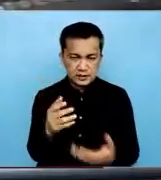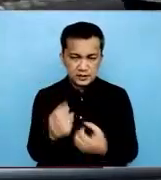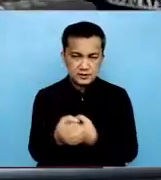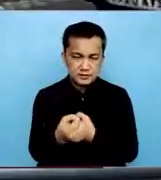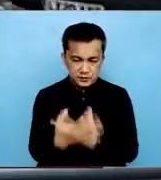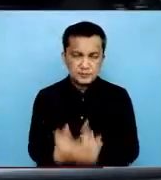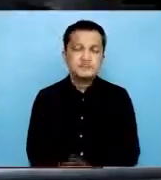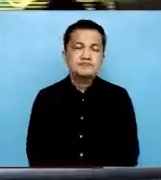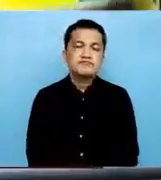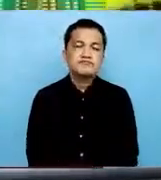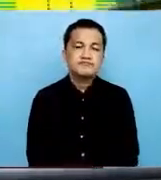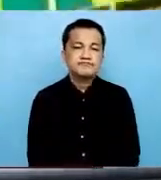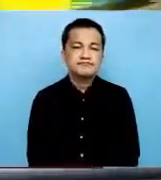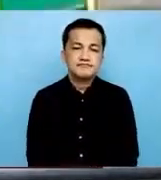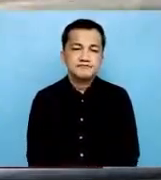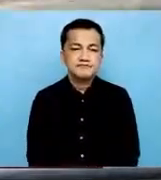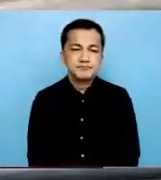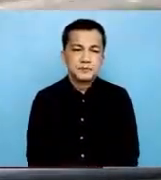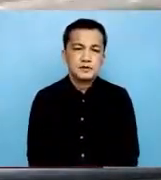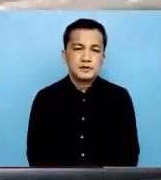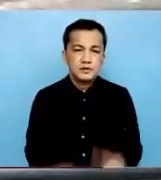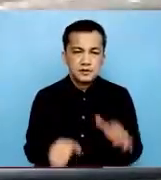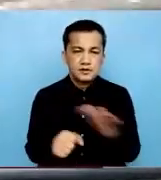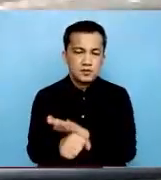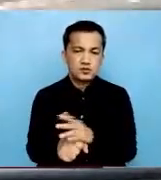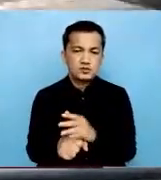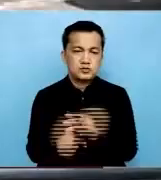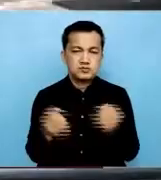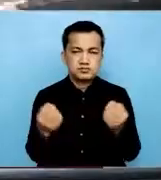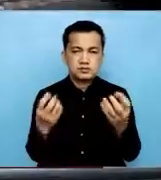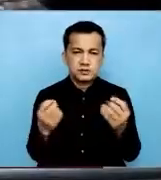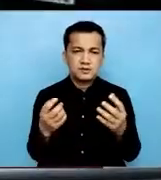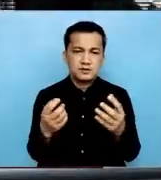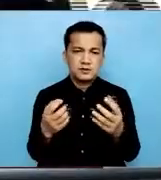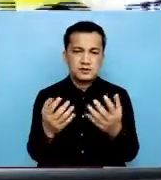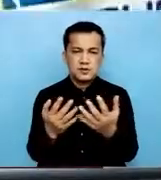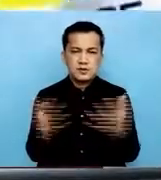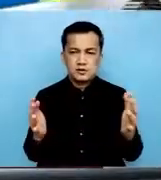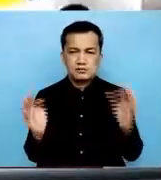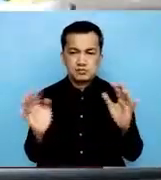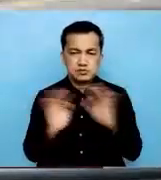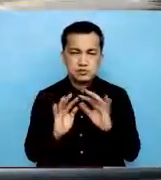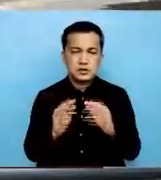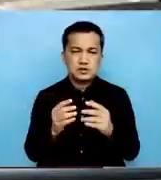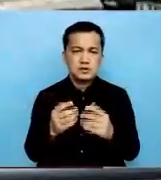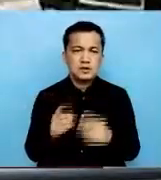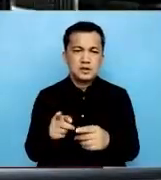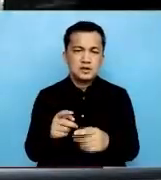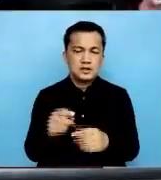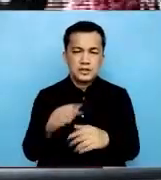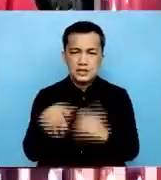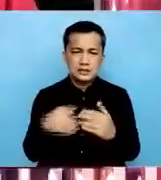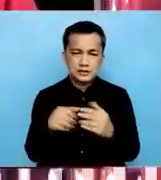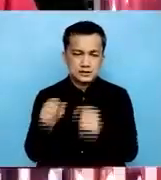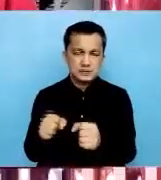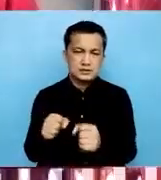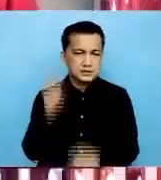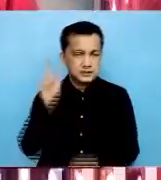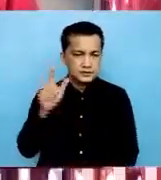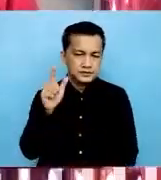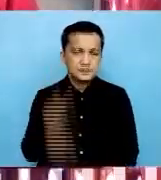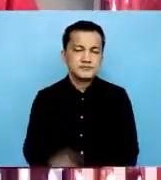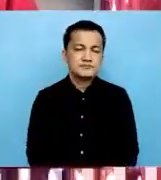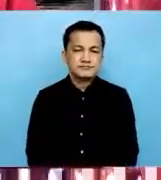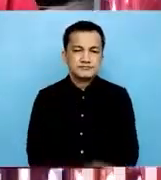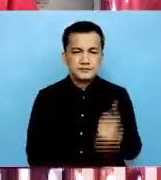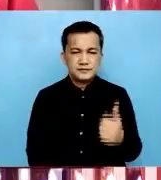Kaya punong-puno ng barikada ang lahat ng kalsada dito sa London ngayon. All right. Maraming salamat